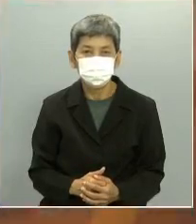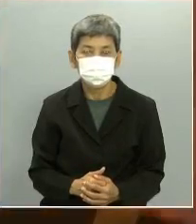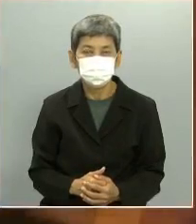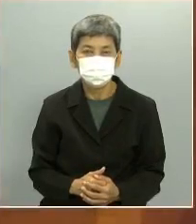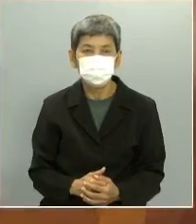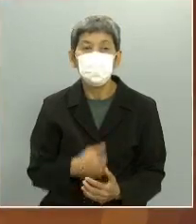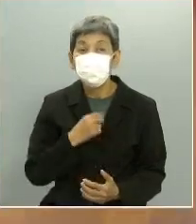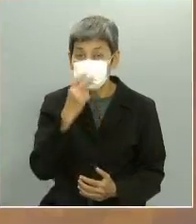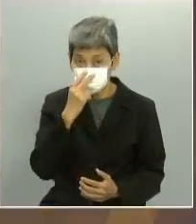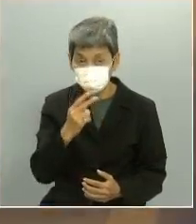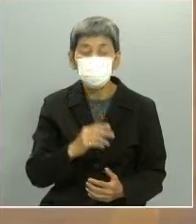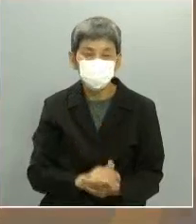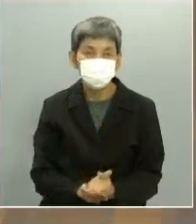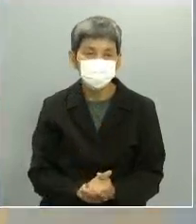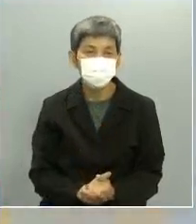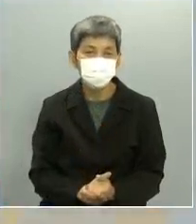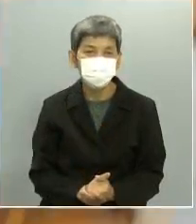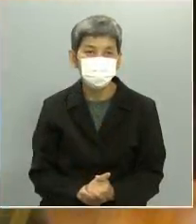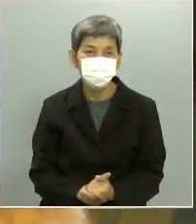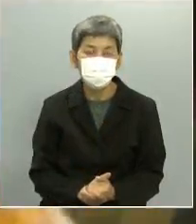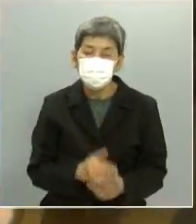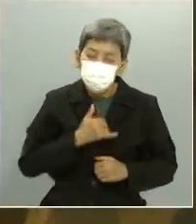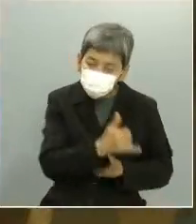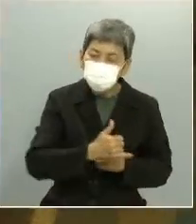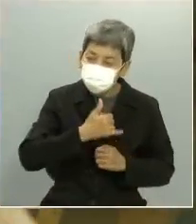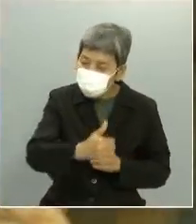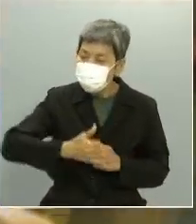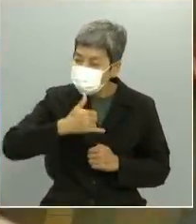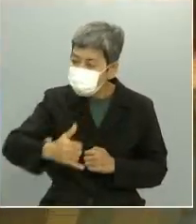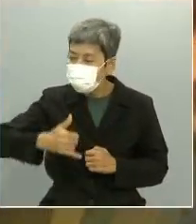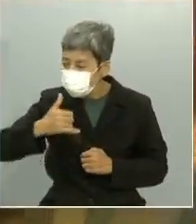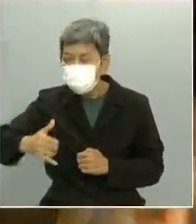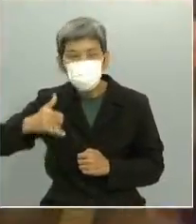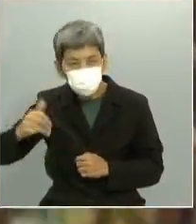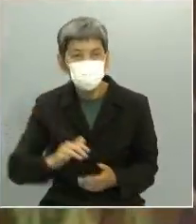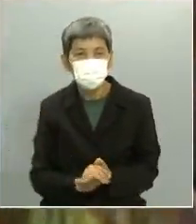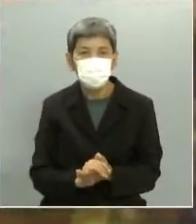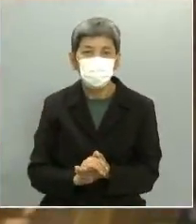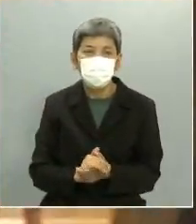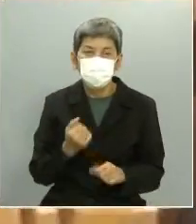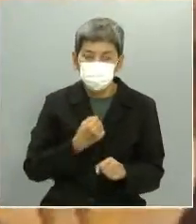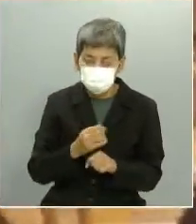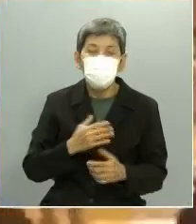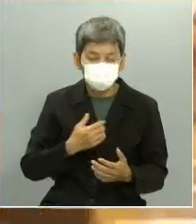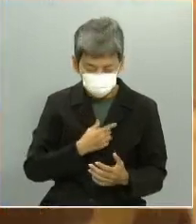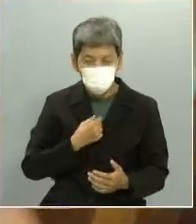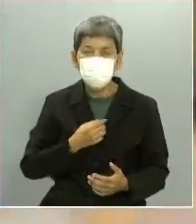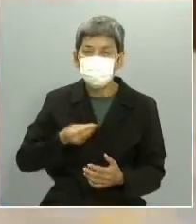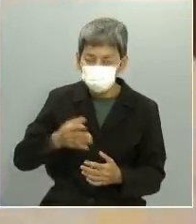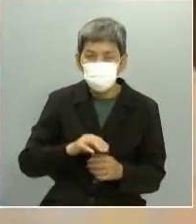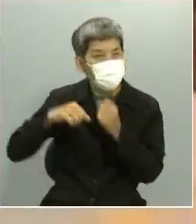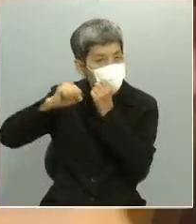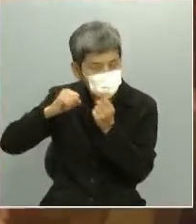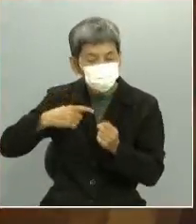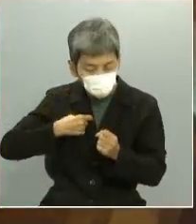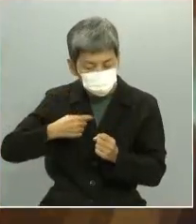นั่นแหละครับท่านผู้ชมฮะโอ้โหแวะแหลกเลยไข่นกกระทาทอดนี่ผมก็ชอบอ้อยควันลอดช่องสิ